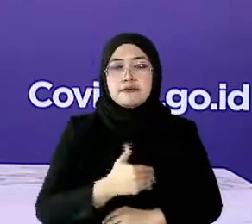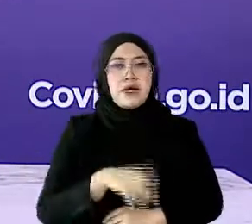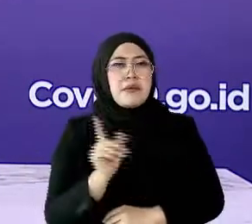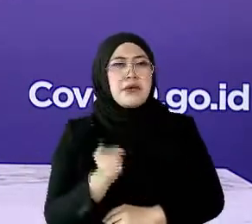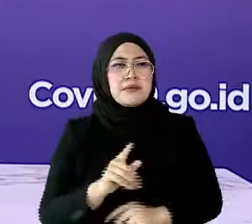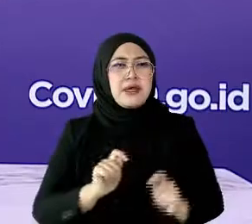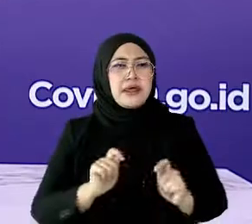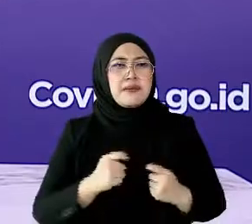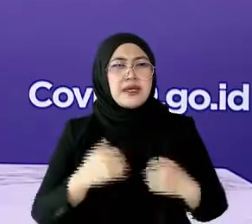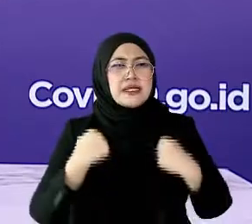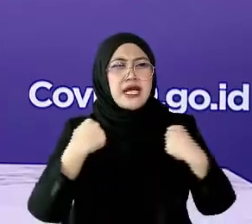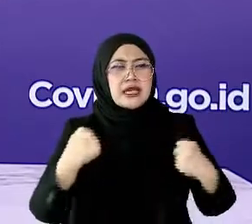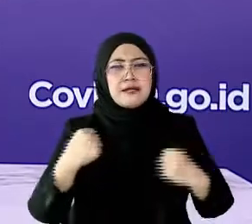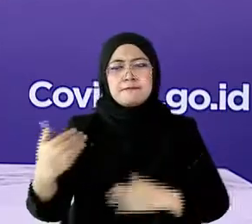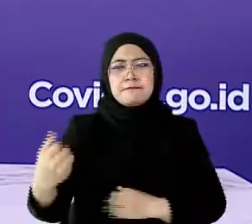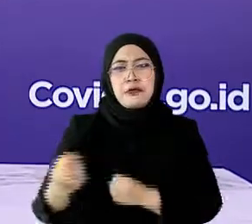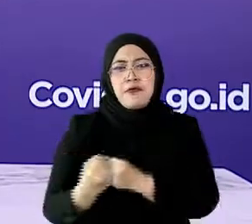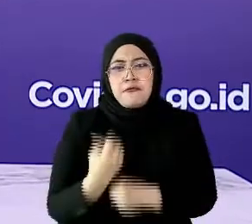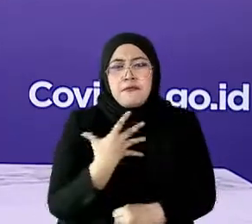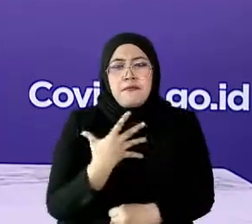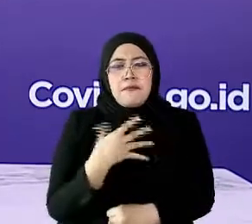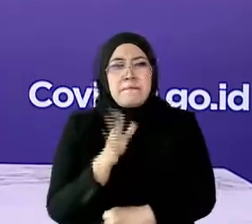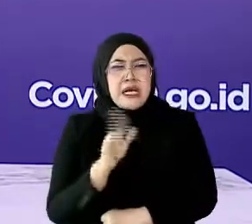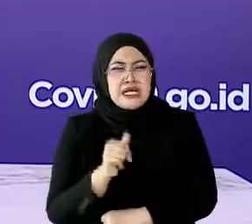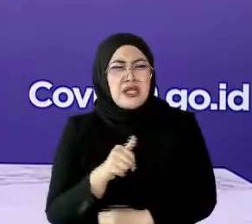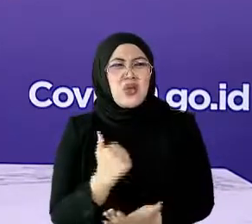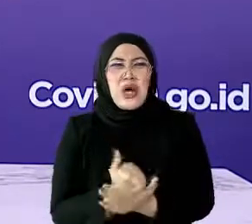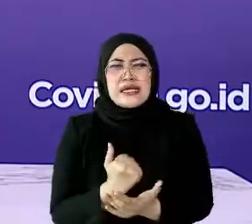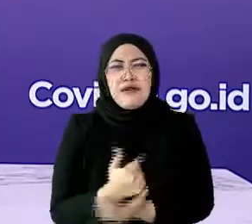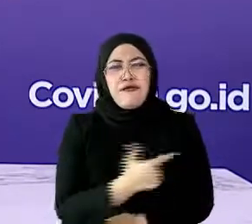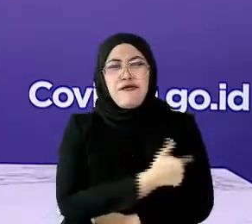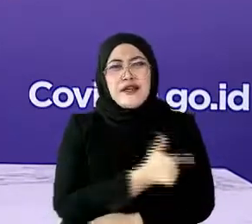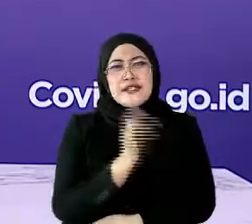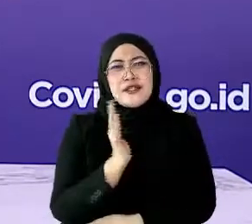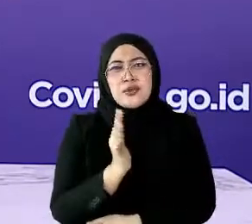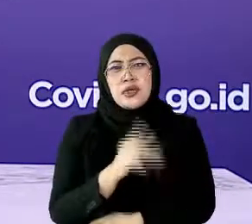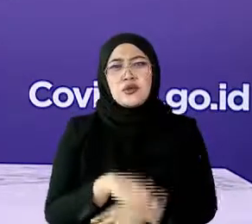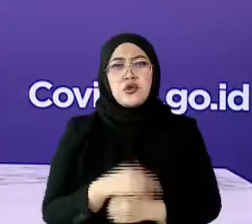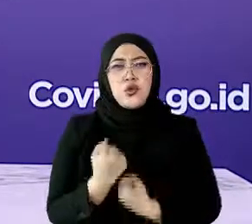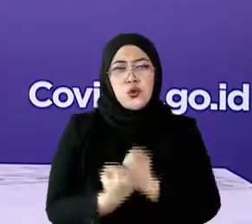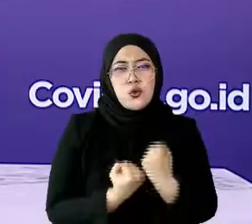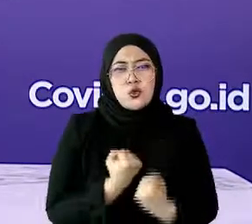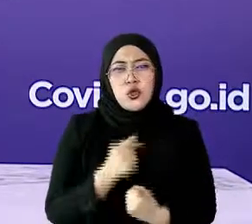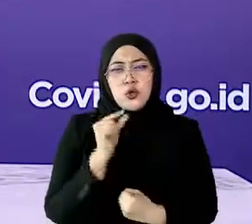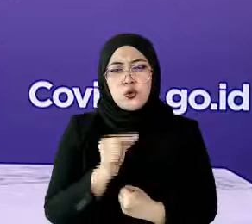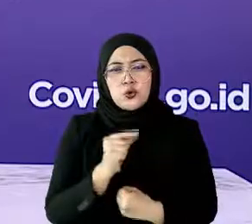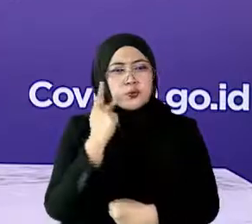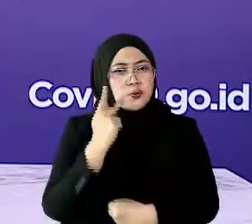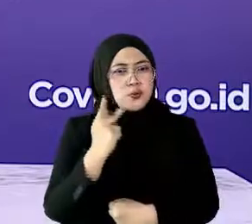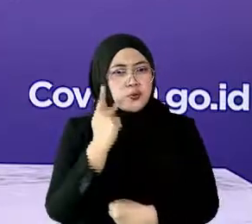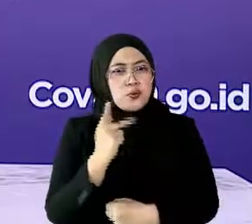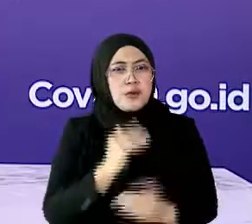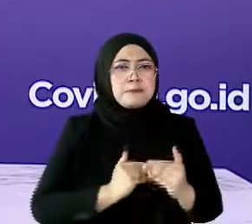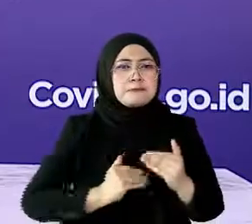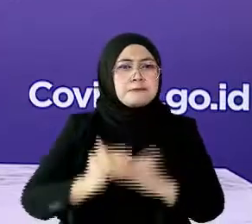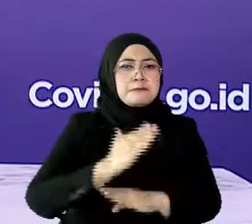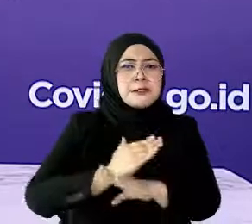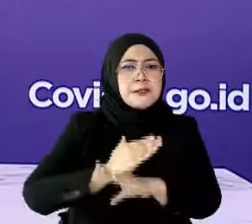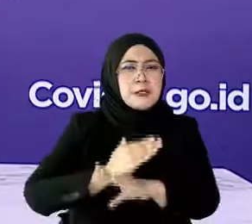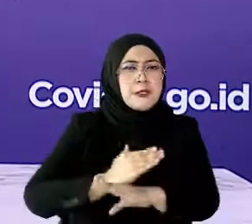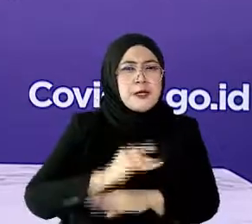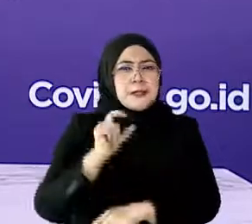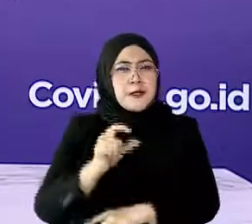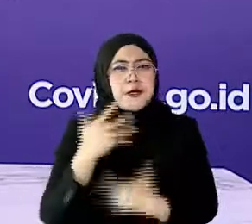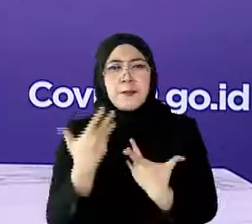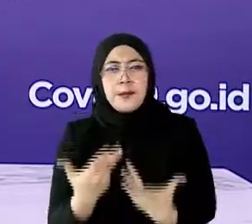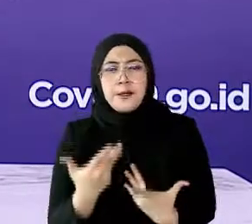kesehatan masih terpapar padahal sudah divaksinasi dan bagaimana sejauh ini upaya antisipasi pralon Jaka dan pasca